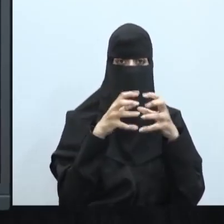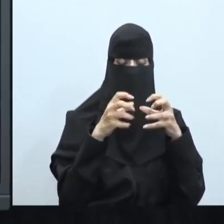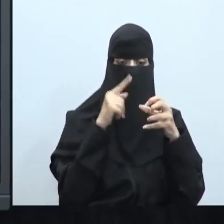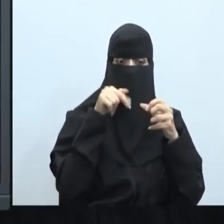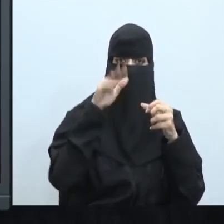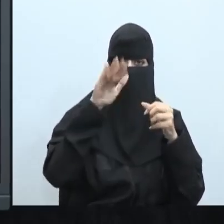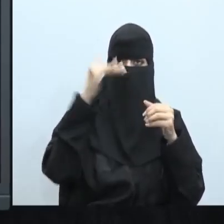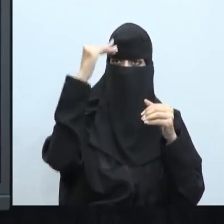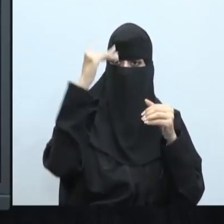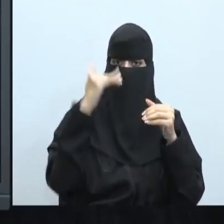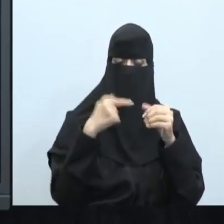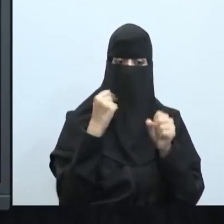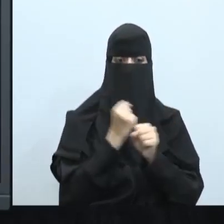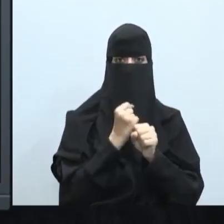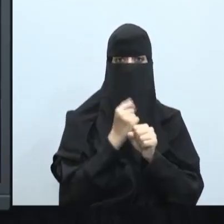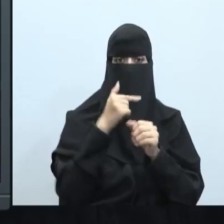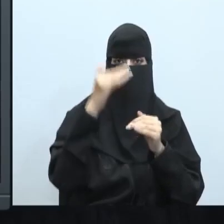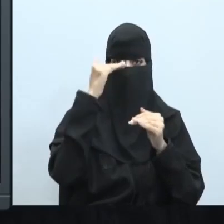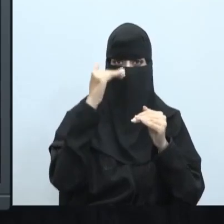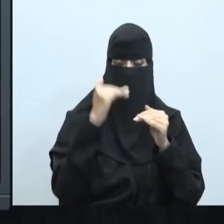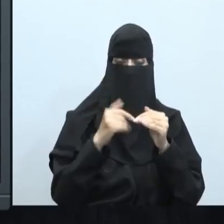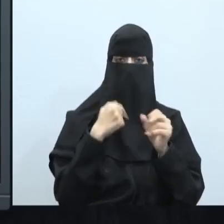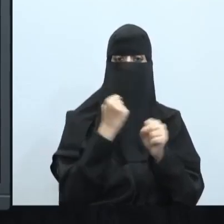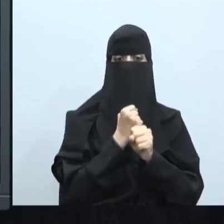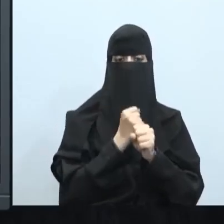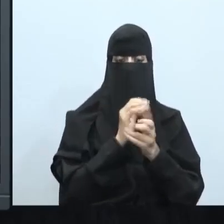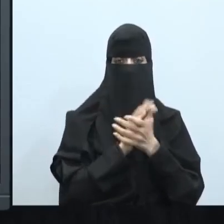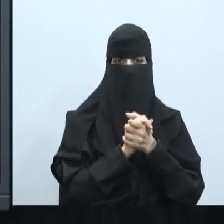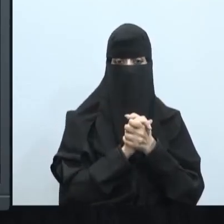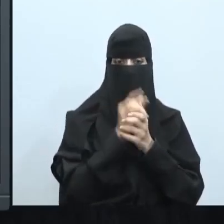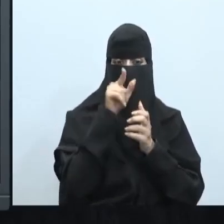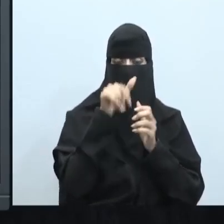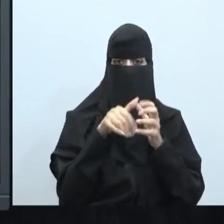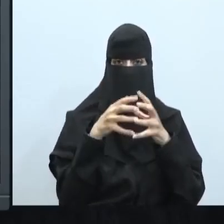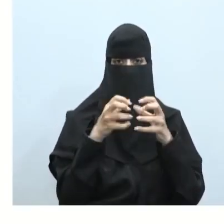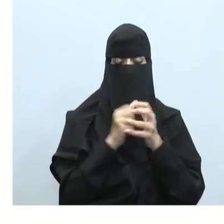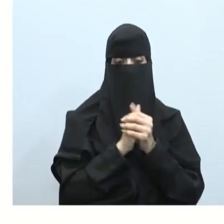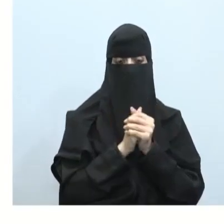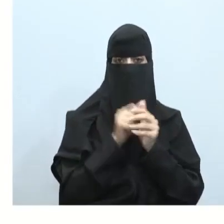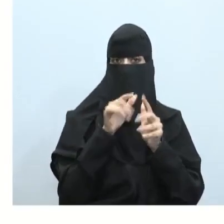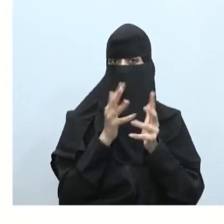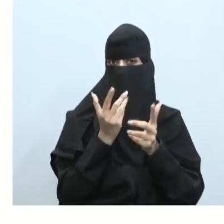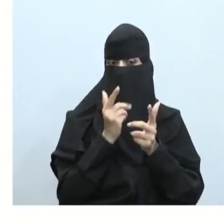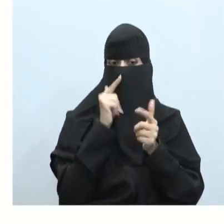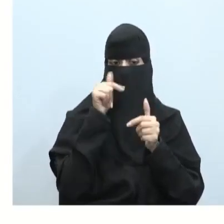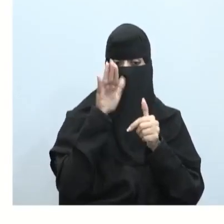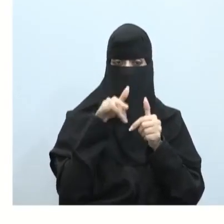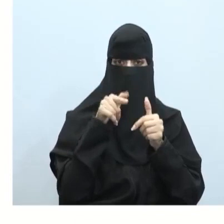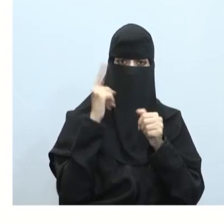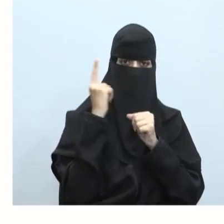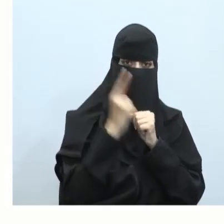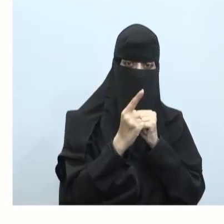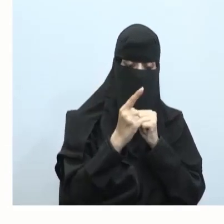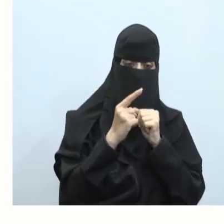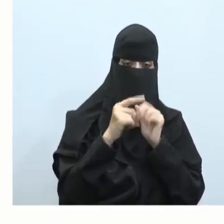في كل سطر يعمل في كل سطر يعمل هذا المفسر كيف يكون ذلك لدينا هنا الامر